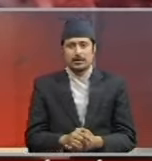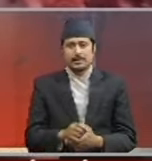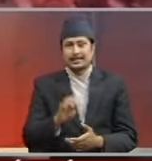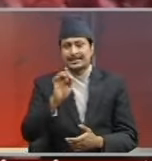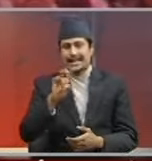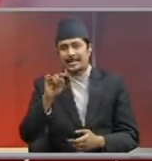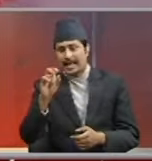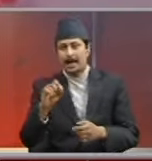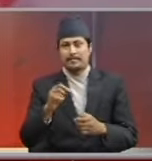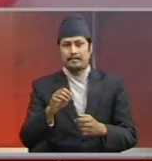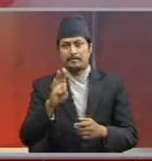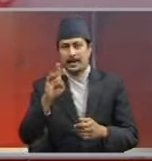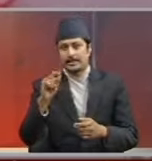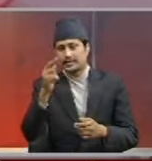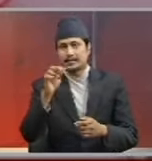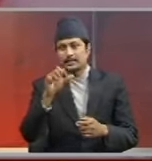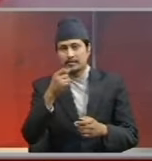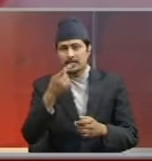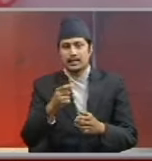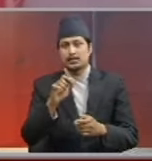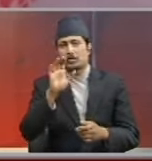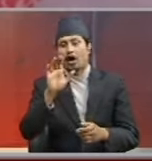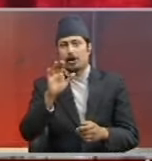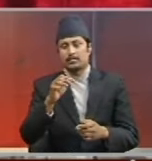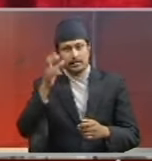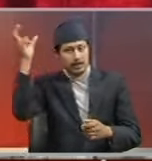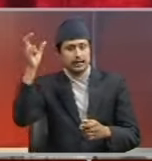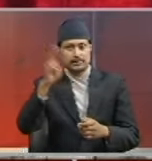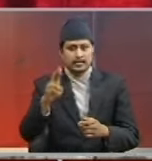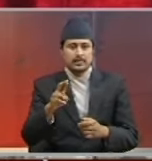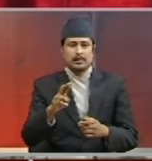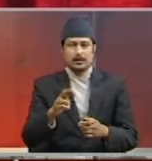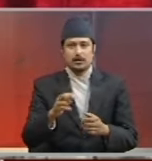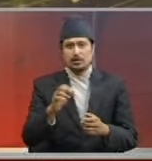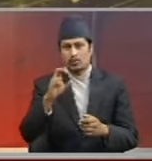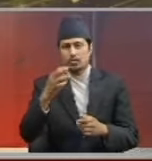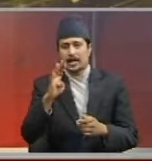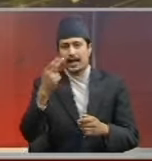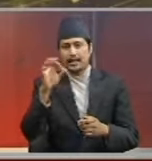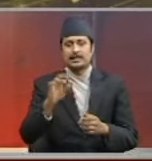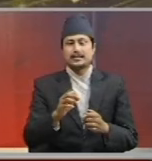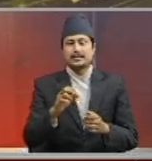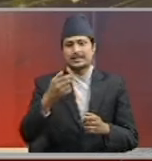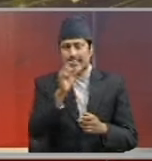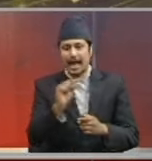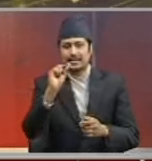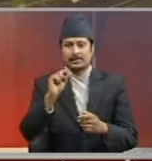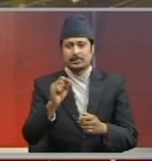शारदा ब्यारेज भन्दा 5.6 किलोमिटर दक्षिण र दोधारा चाँदनी झोलुङ्गे पुल